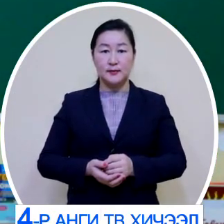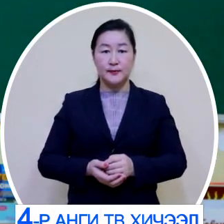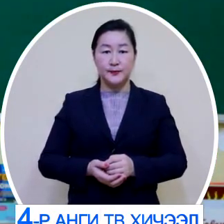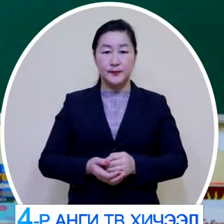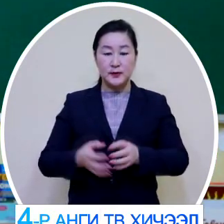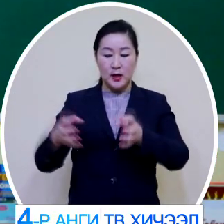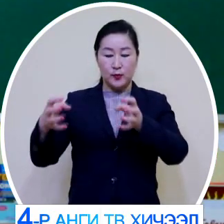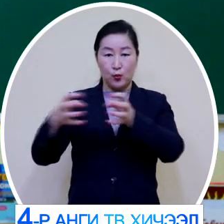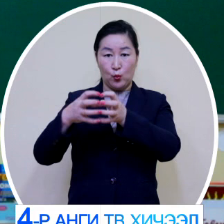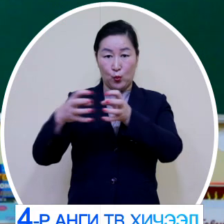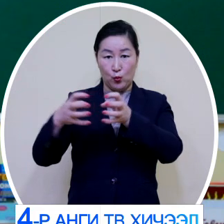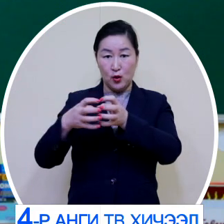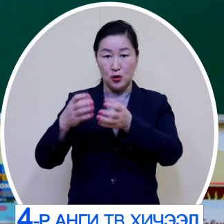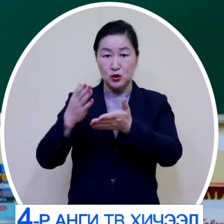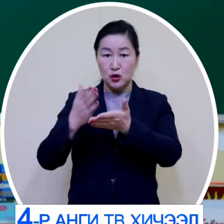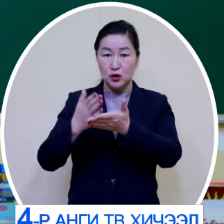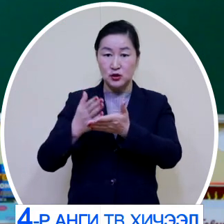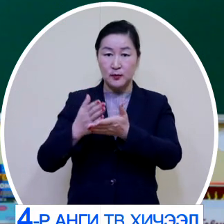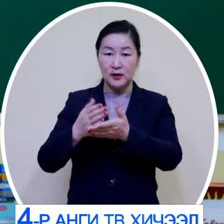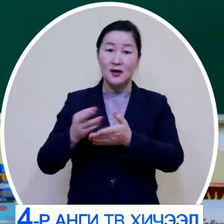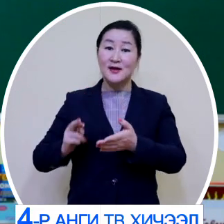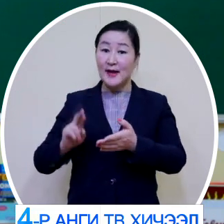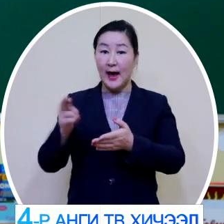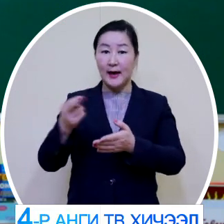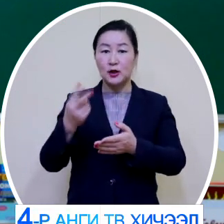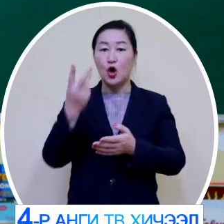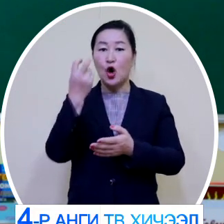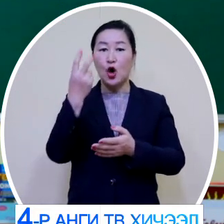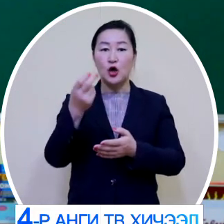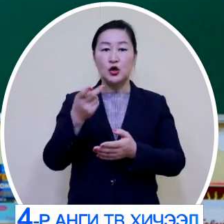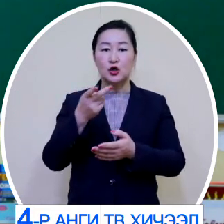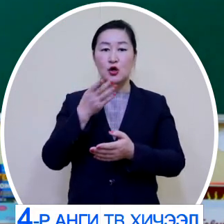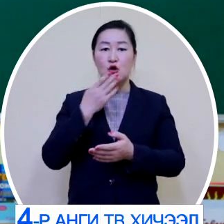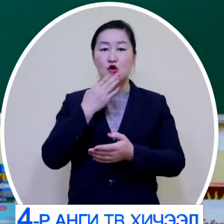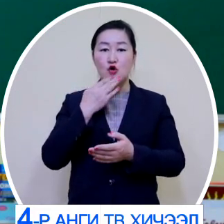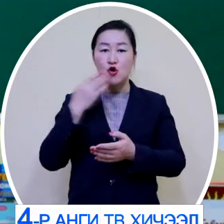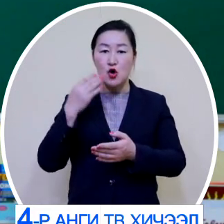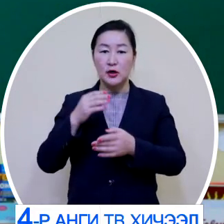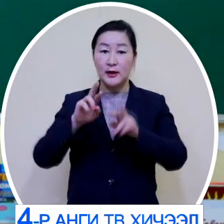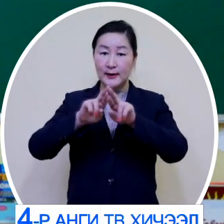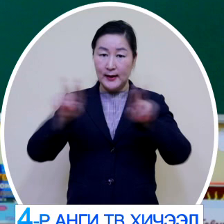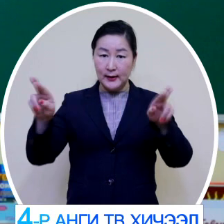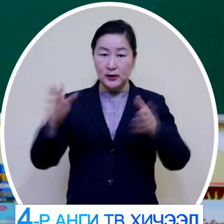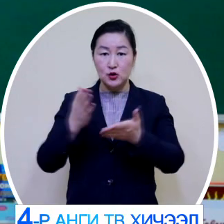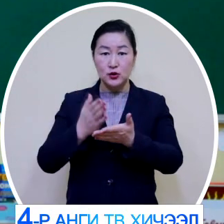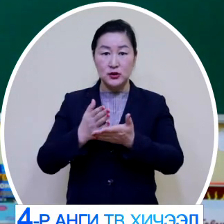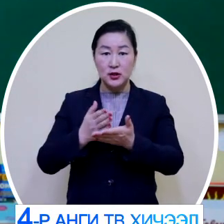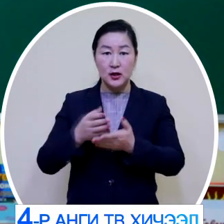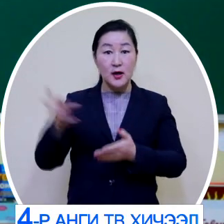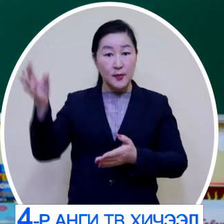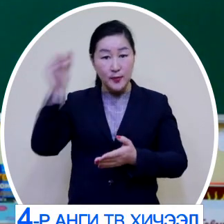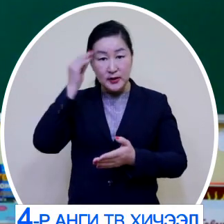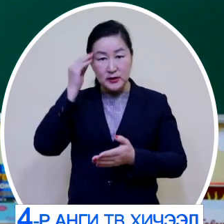нь хоёр үзүүртэй байх нэ гэж ойлгож байна. За, тэгвэл соронз